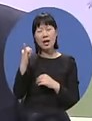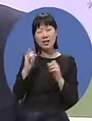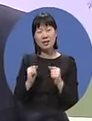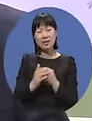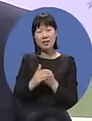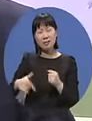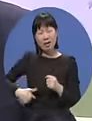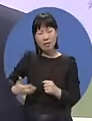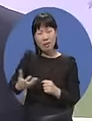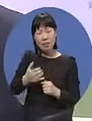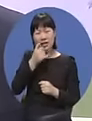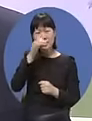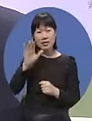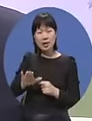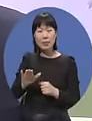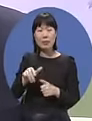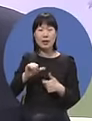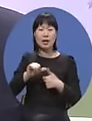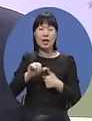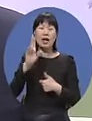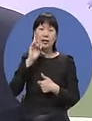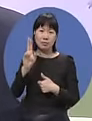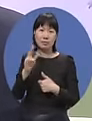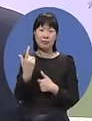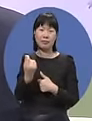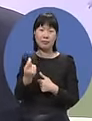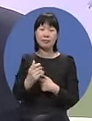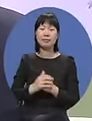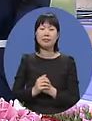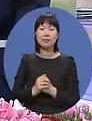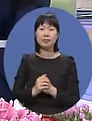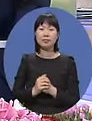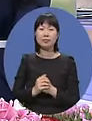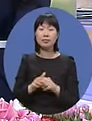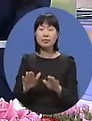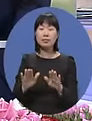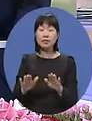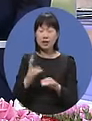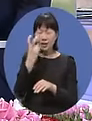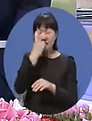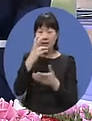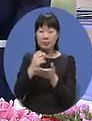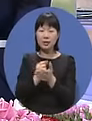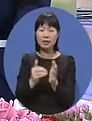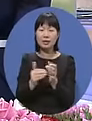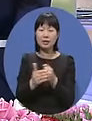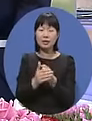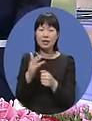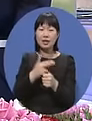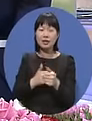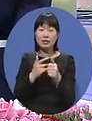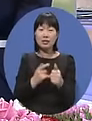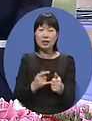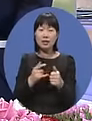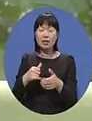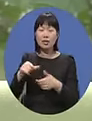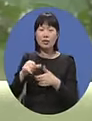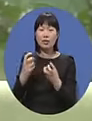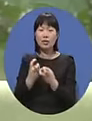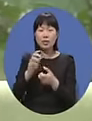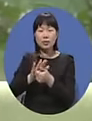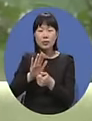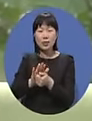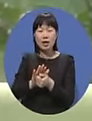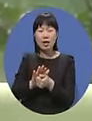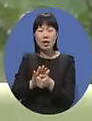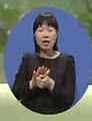좀 마음 아픈데. 네. 건우는 좀 심한 편이에요. 그렇군요. 자, 이렇게 해서 이제 진단을 받았기 때문에 선생님들께서 건우를 어떻게